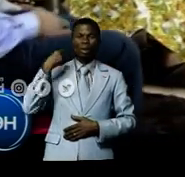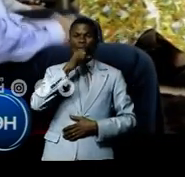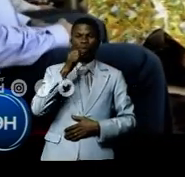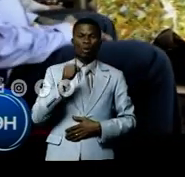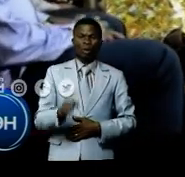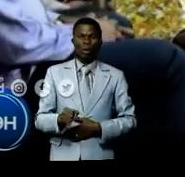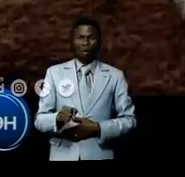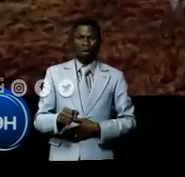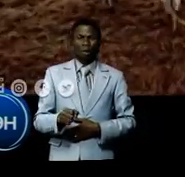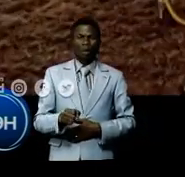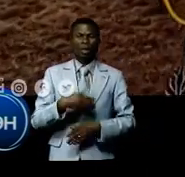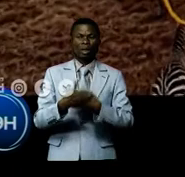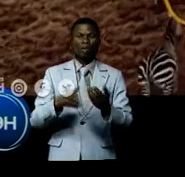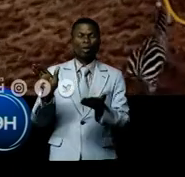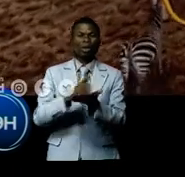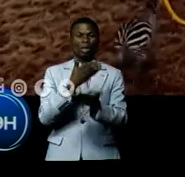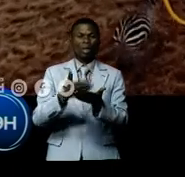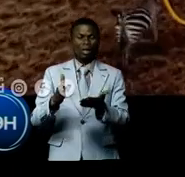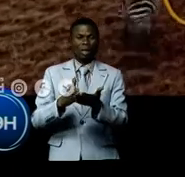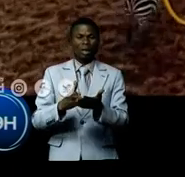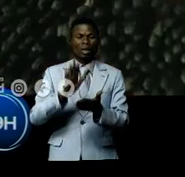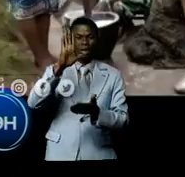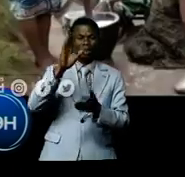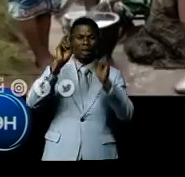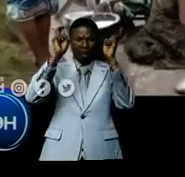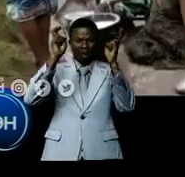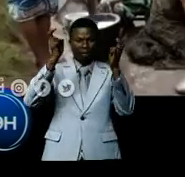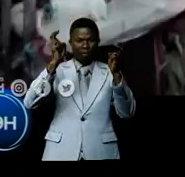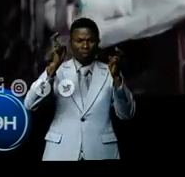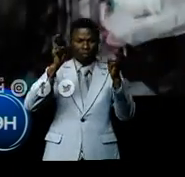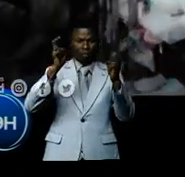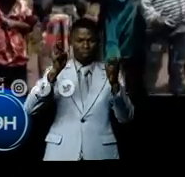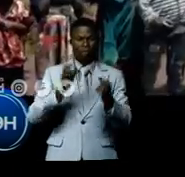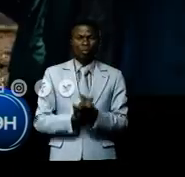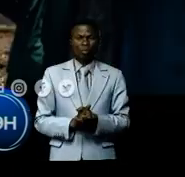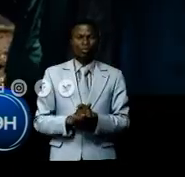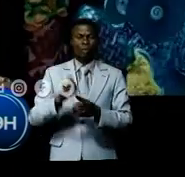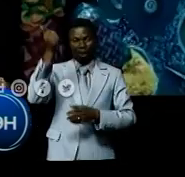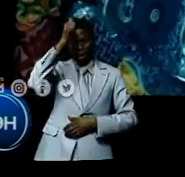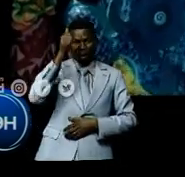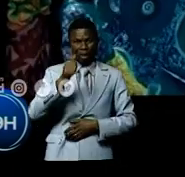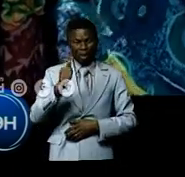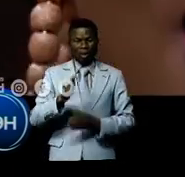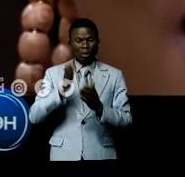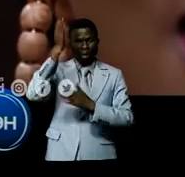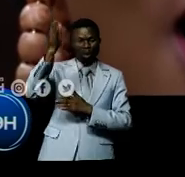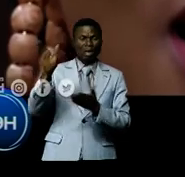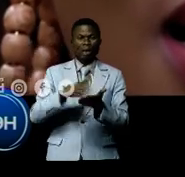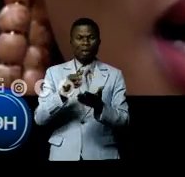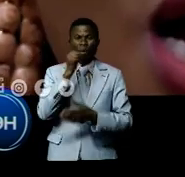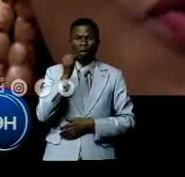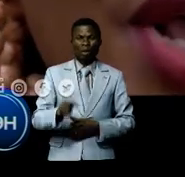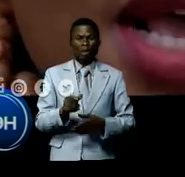à produire un maxi-single contenant 5 titres, dont le clip Africa Amneki, un featuring de stars